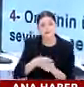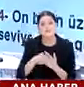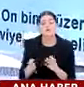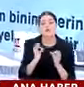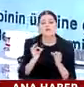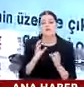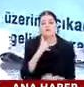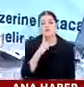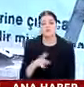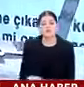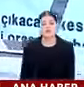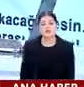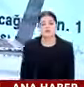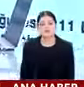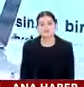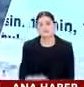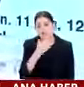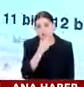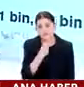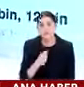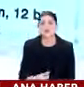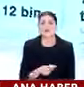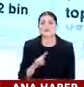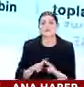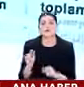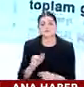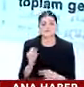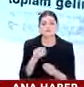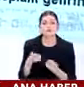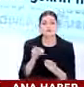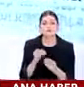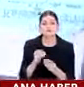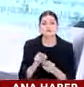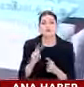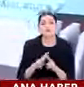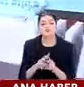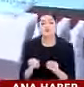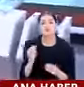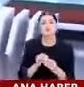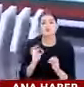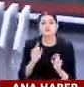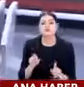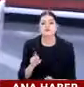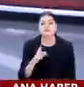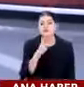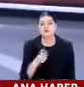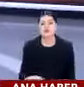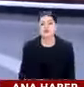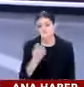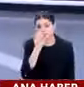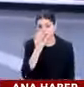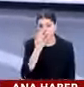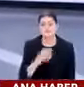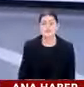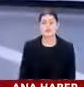önemli Tıpkı emeklinin memur zam oranları gibi Tıpkı memurun zam oranları gibi beklenti de